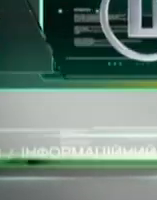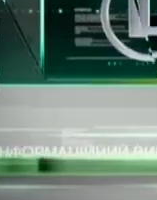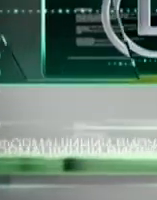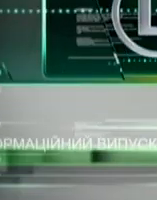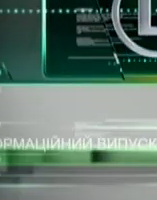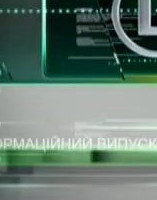Дякую.